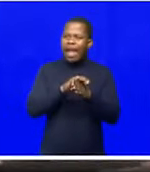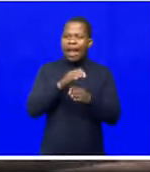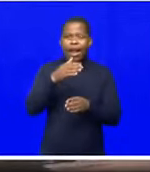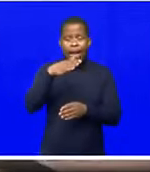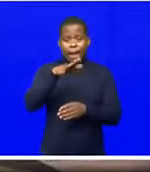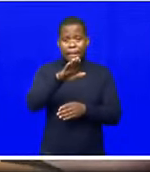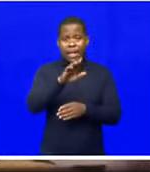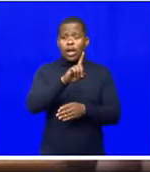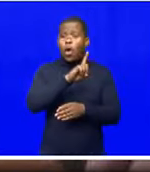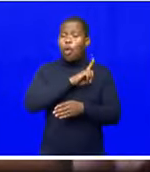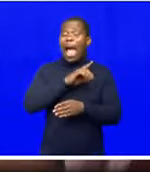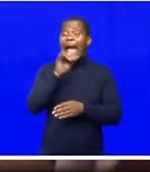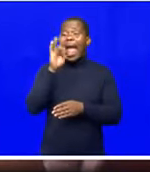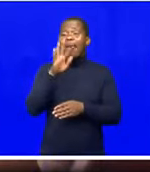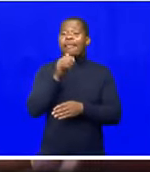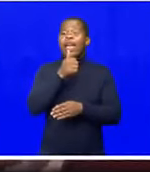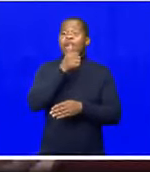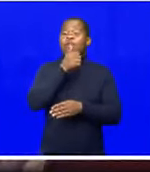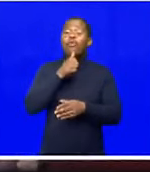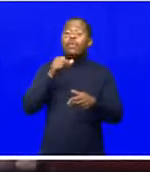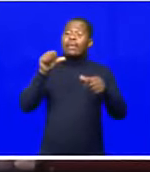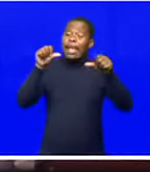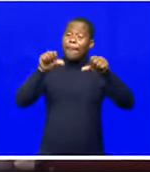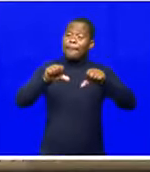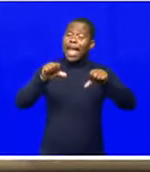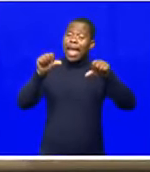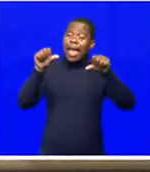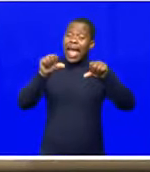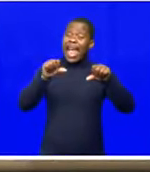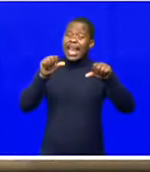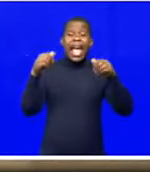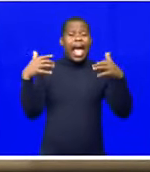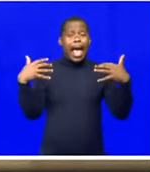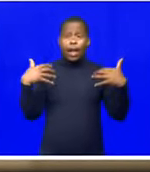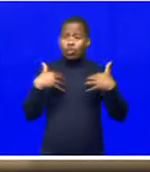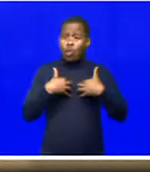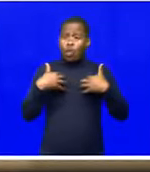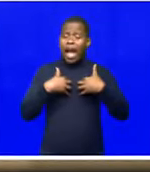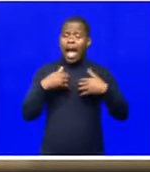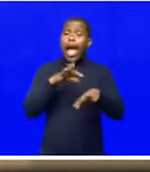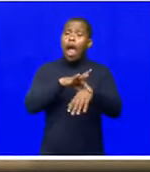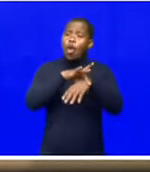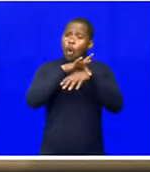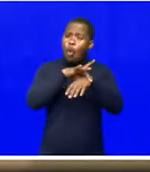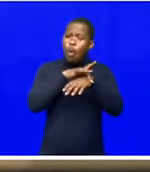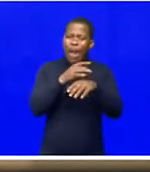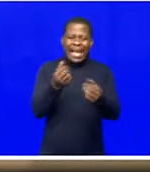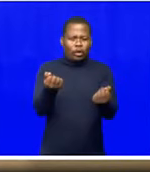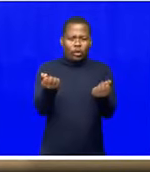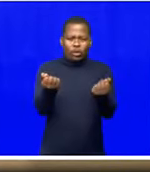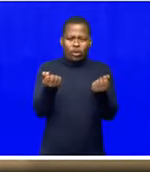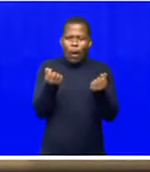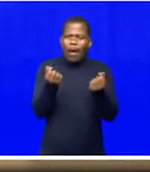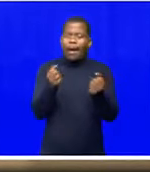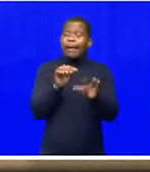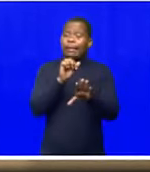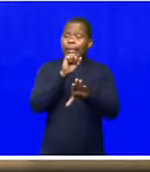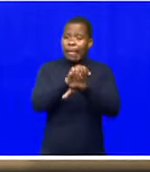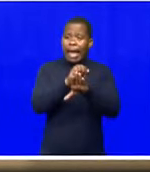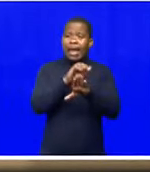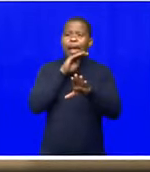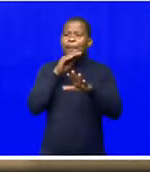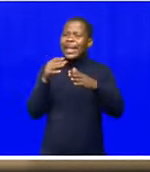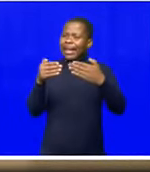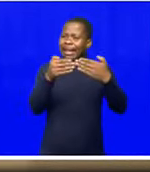lamaphilisi ngilangama antimicrobials lahlanganisa amaphilisi ekusetshenziswa etifeni letilethenge